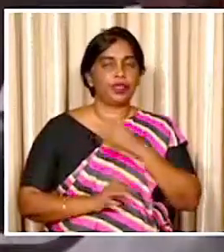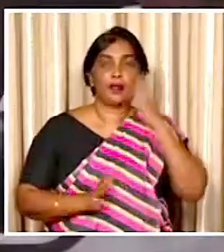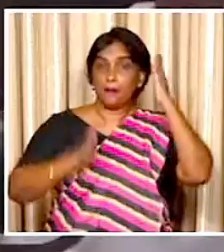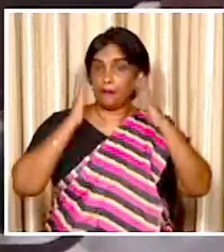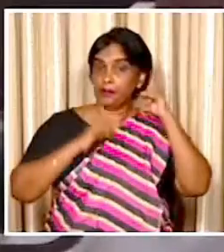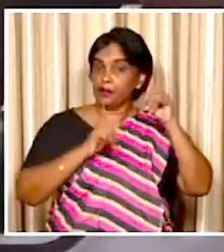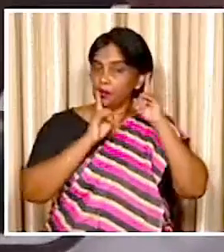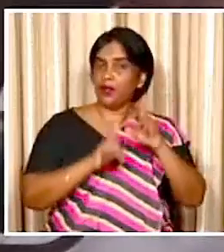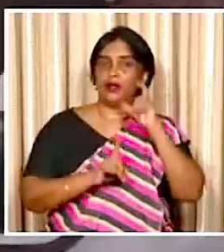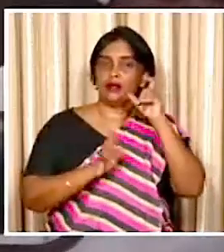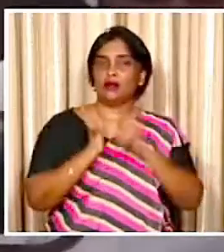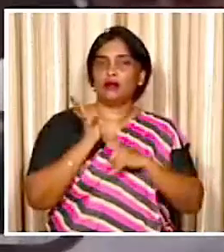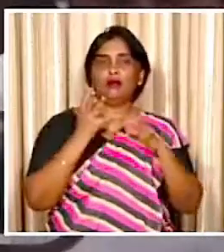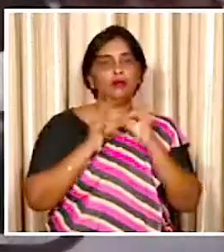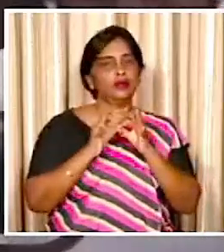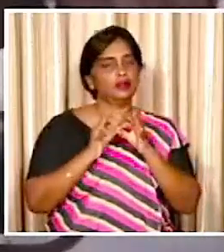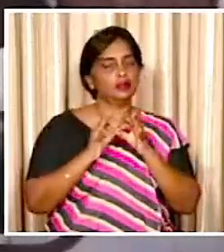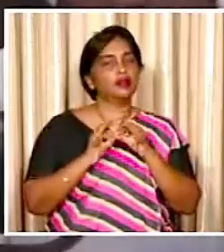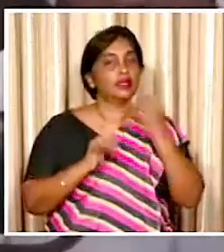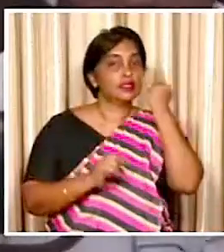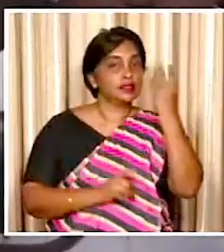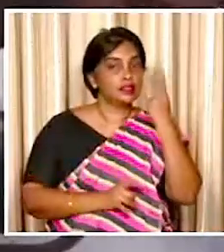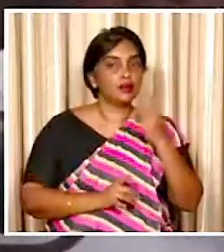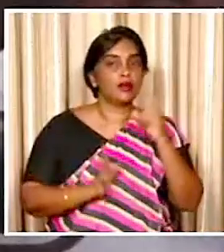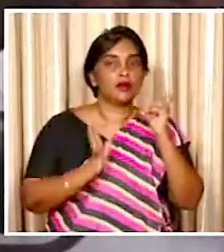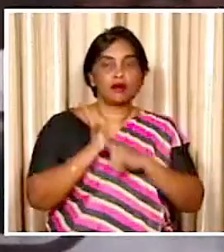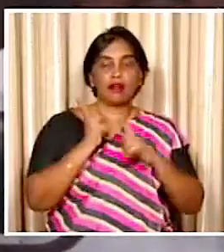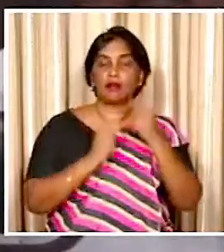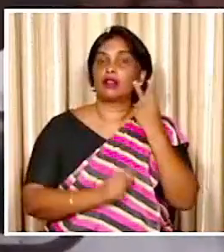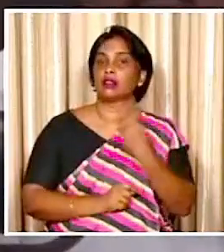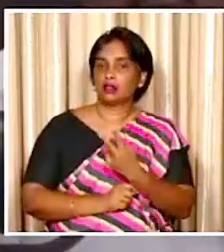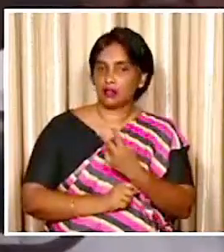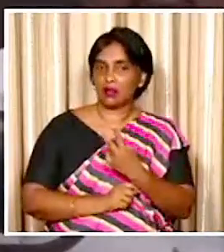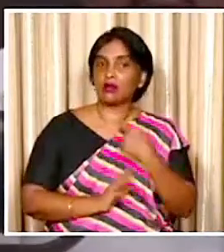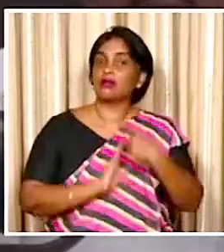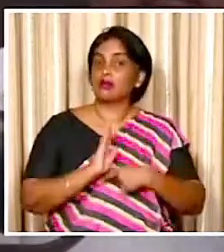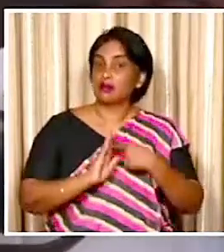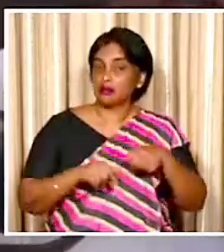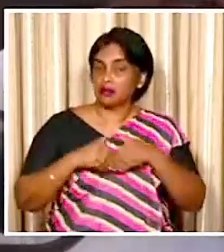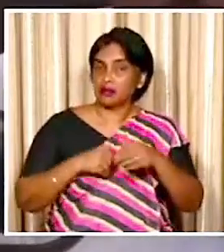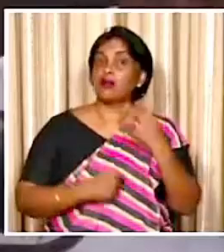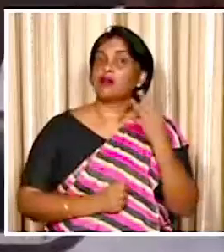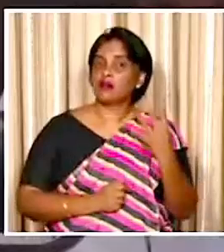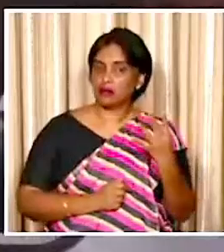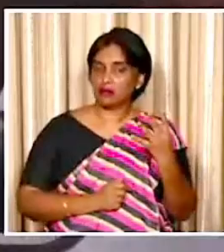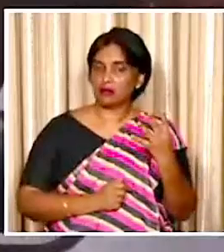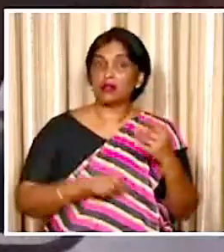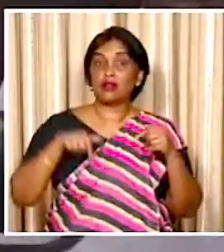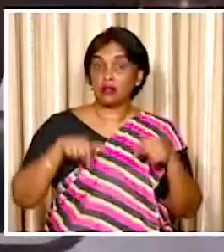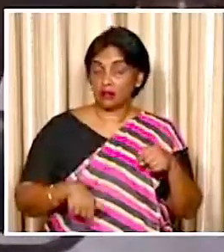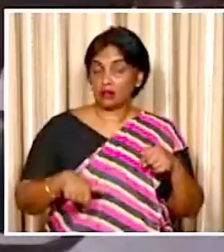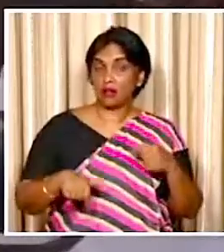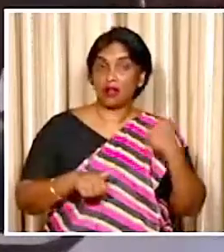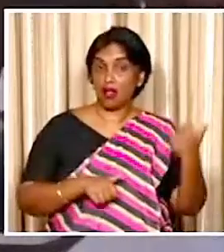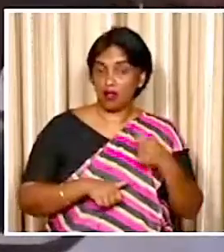මැලේසියාවටම තියෙන එක කැසිනෝ ශාලාවයි, සිංගප්පූරුවට තියෙන කැසිනෝ ශාලා දෙකයි, ලංකාවේ මෙතෙක් කල් හතරක් තිබුණා. දැන් මේ